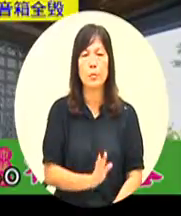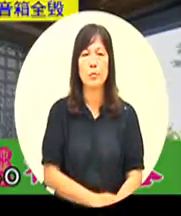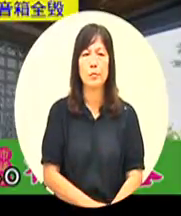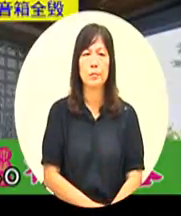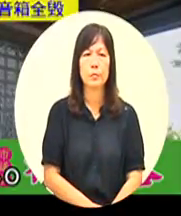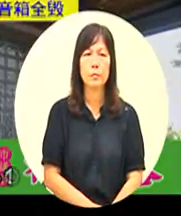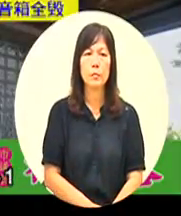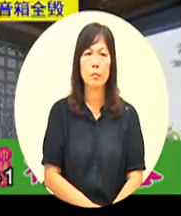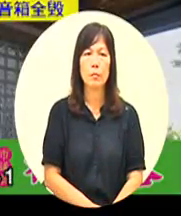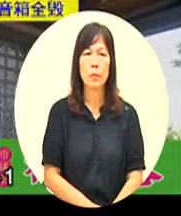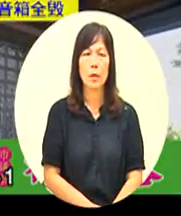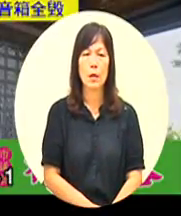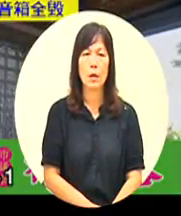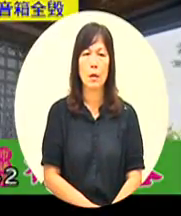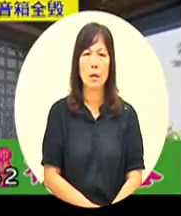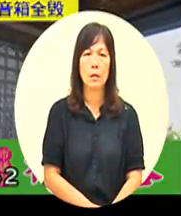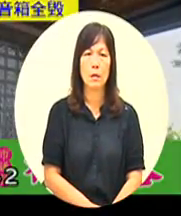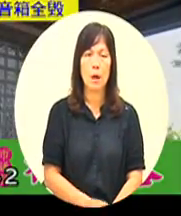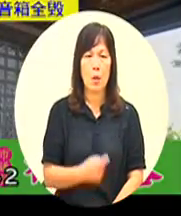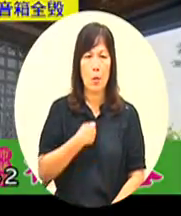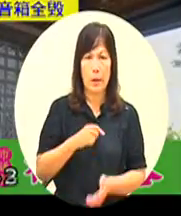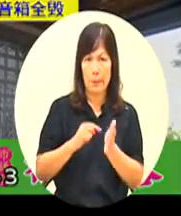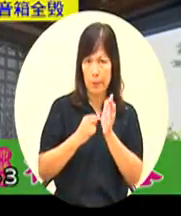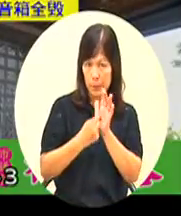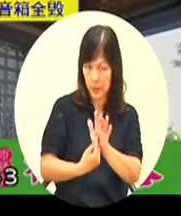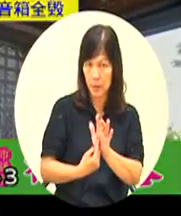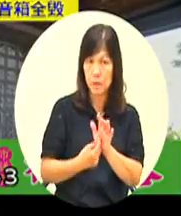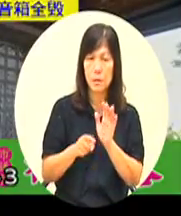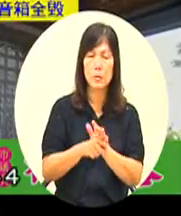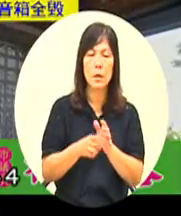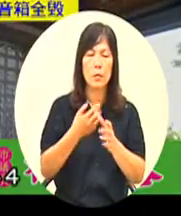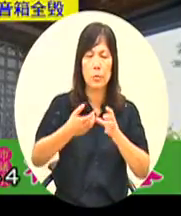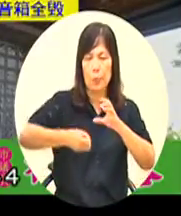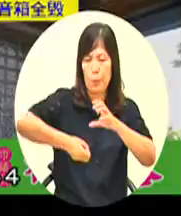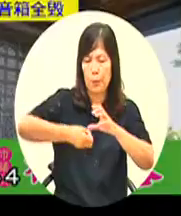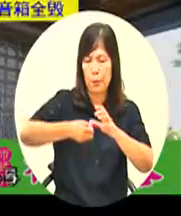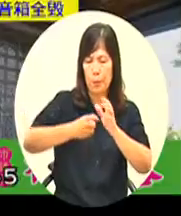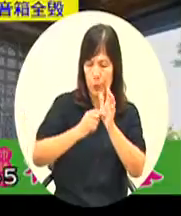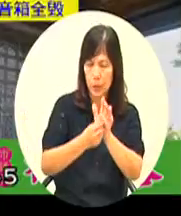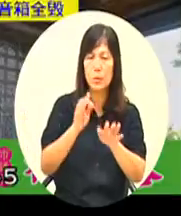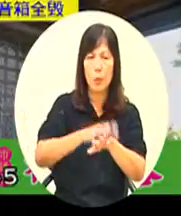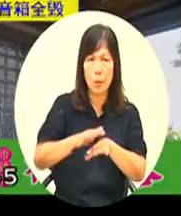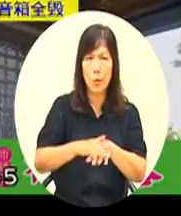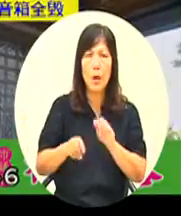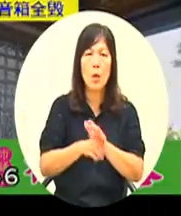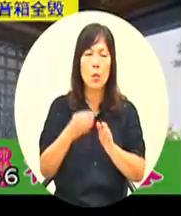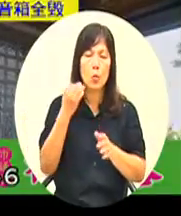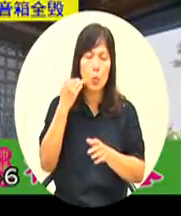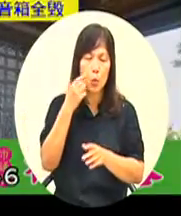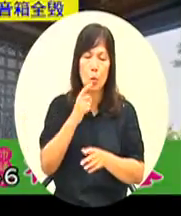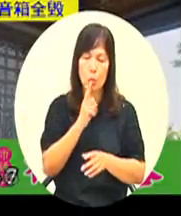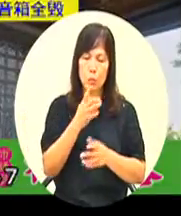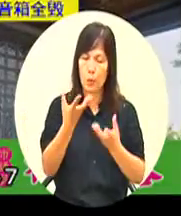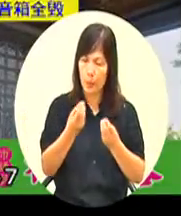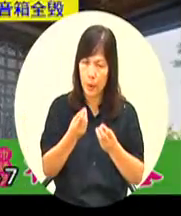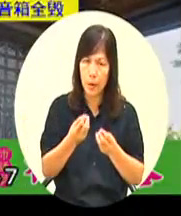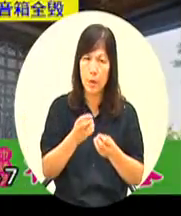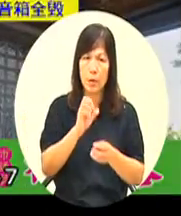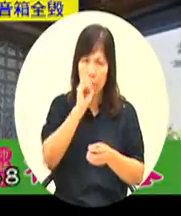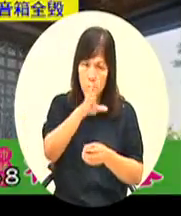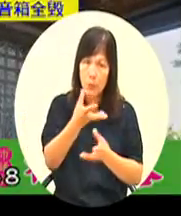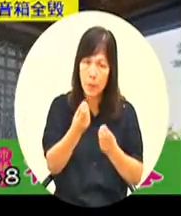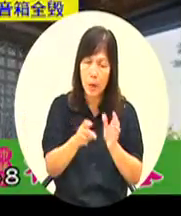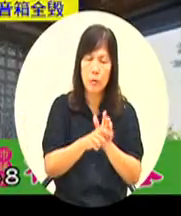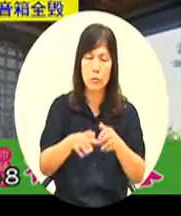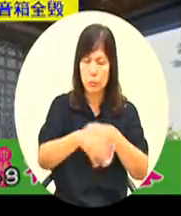我能够。呈现的啊，难得来给呈现很宽，但是我没有讲的，我也希望说，